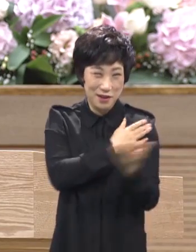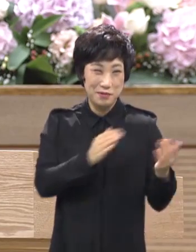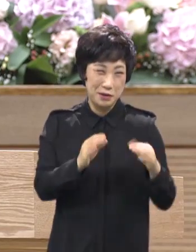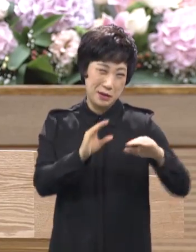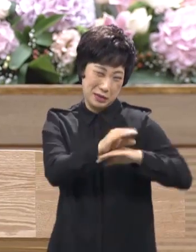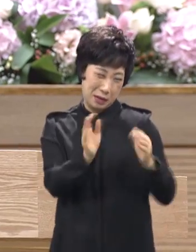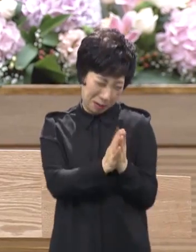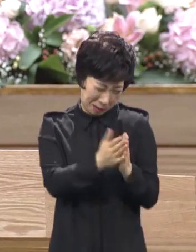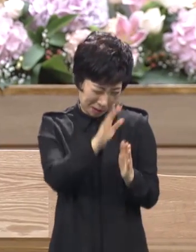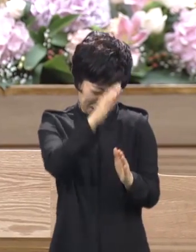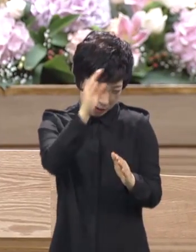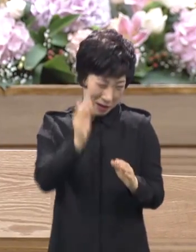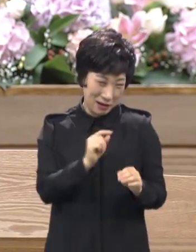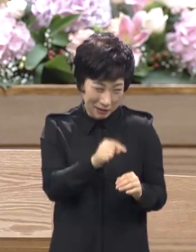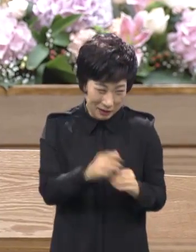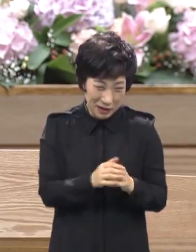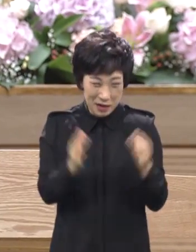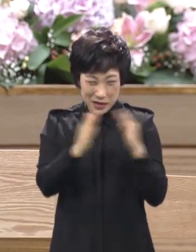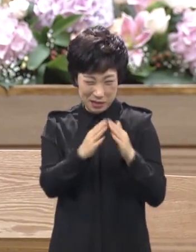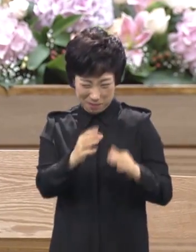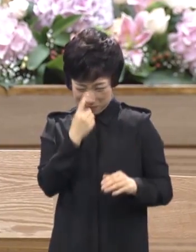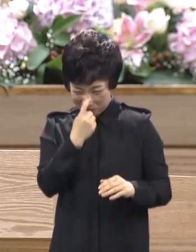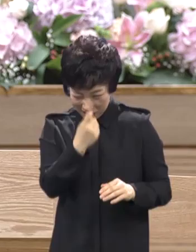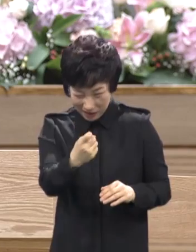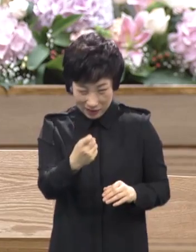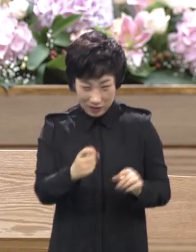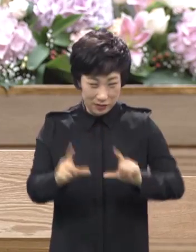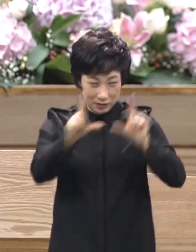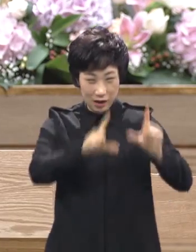차 타고 좋은 집에 살고